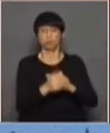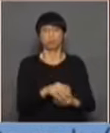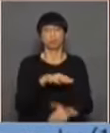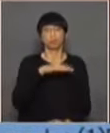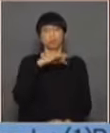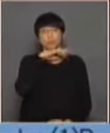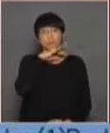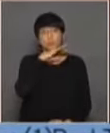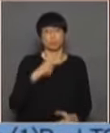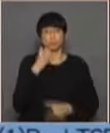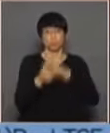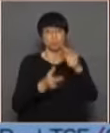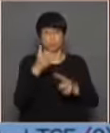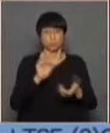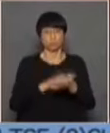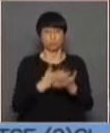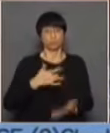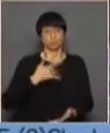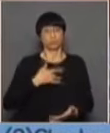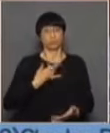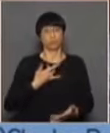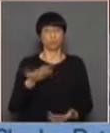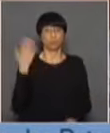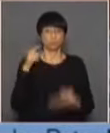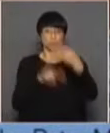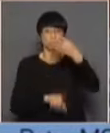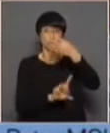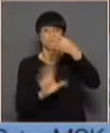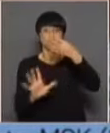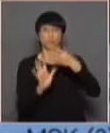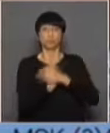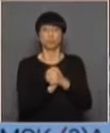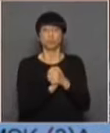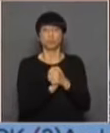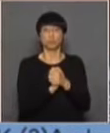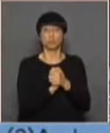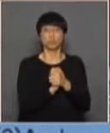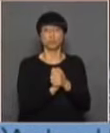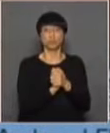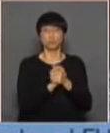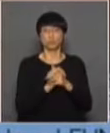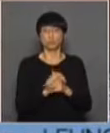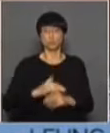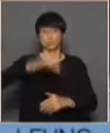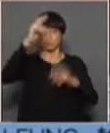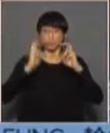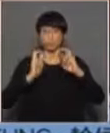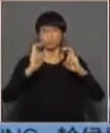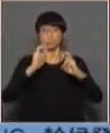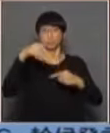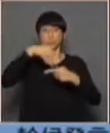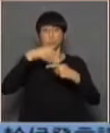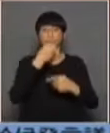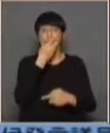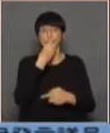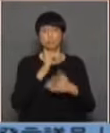利就先见其害。去年4月15日广深港高速铁路香港段工